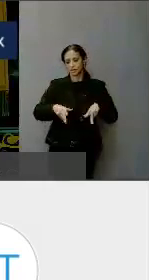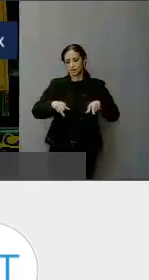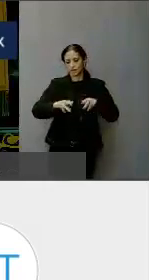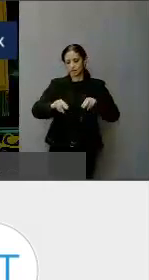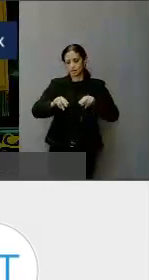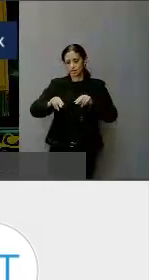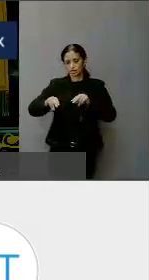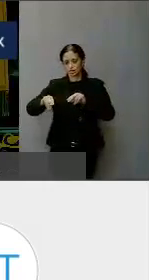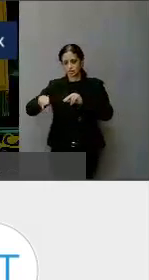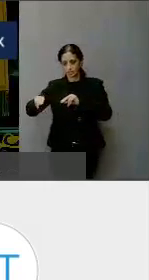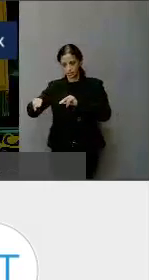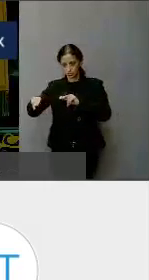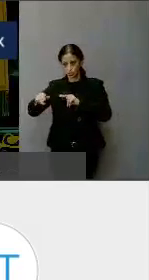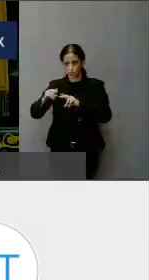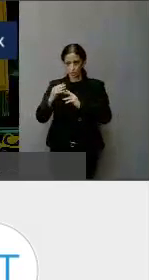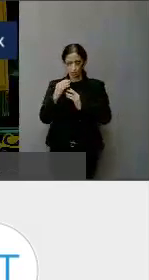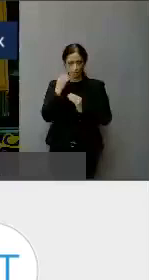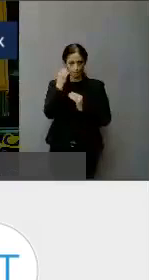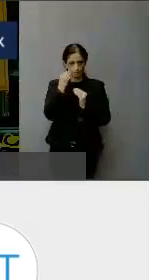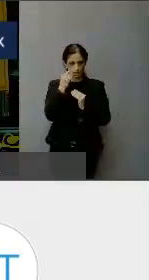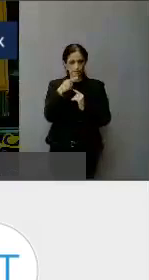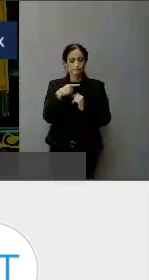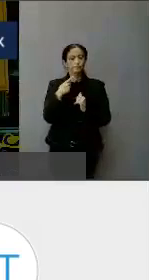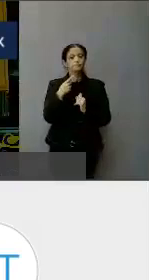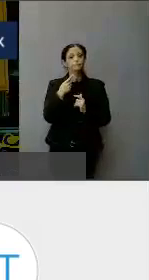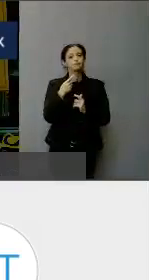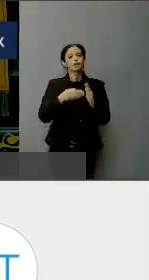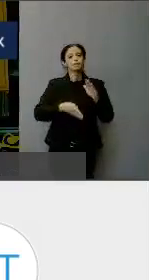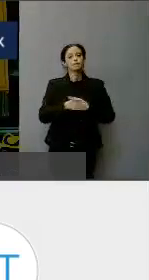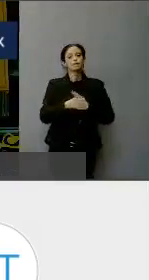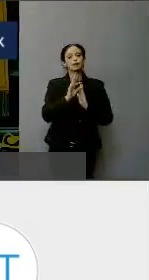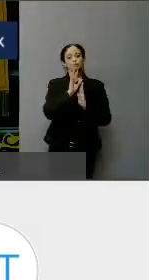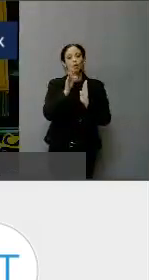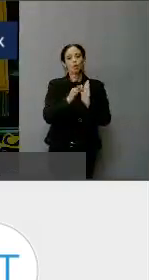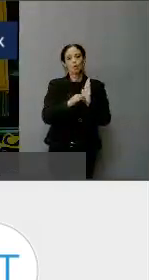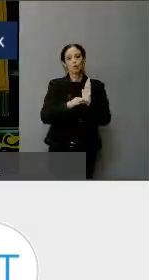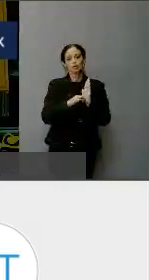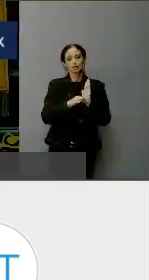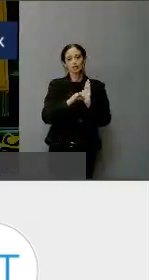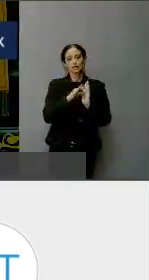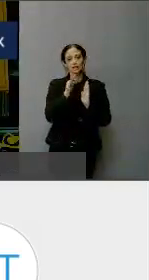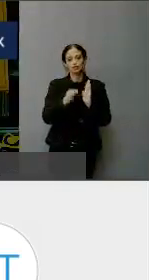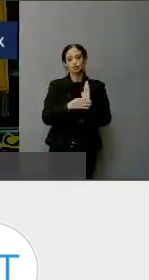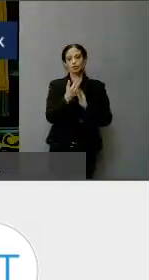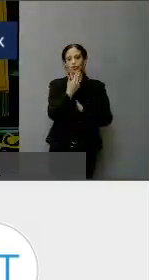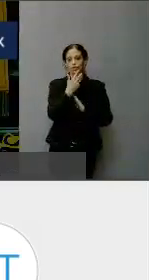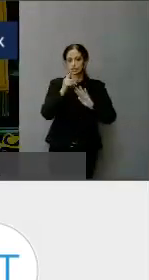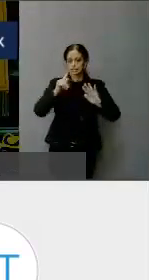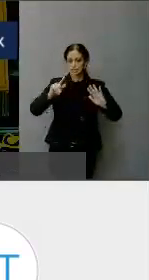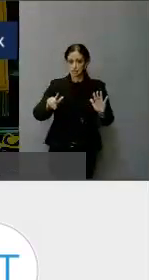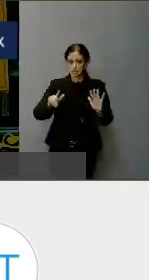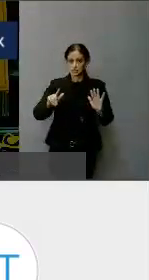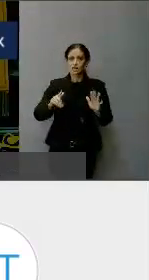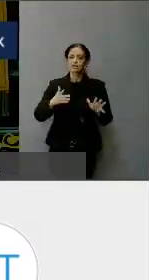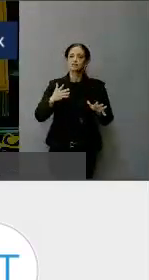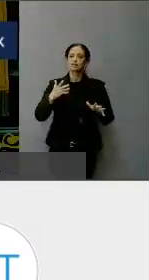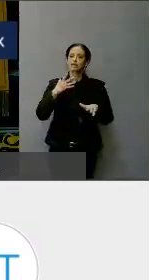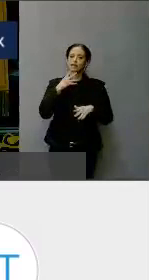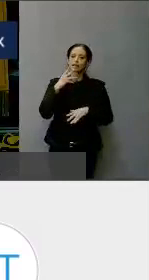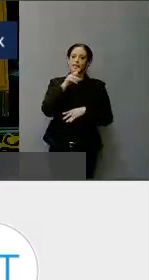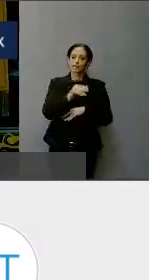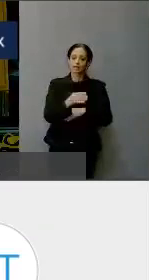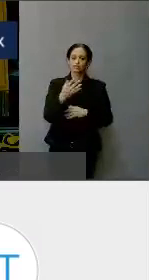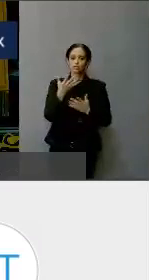pareri allora partiamo dagli ordini del giorno sono 37 non ci sono stati dichiarazioni di inammissibilità